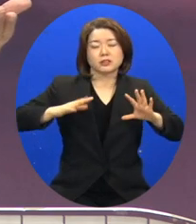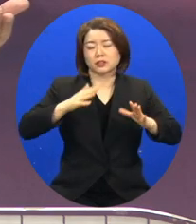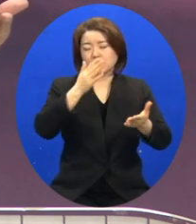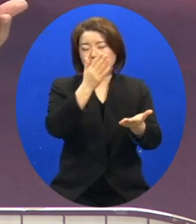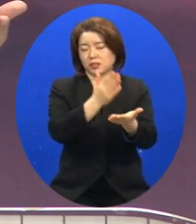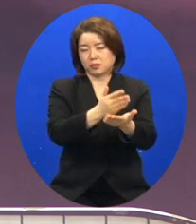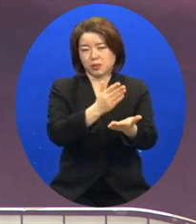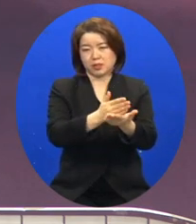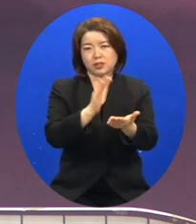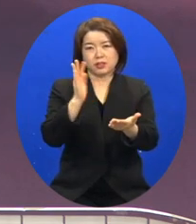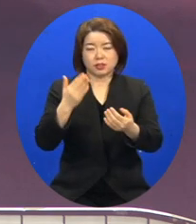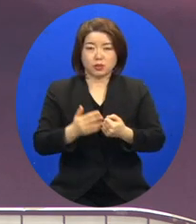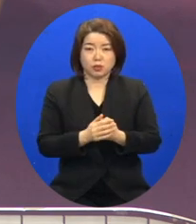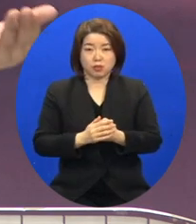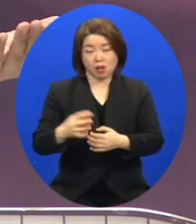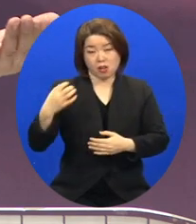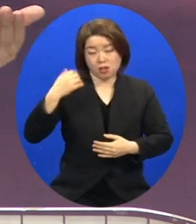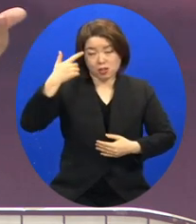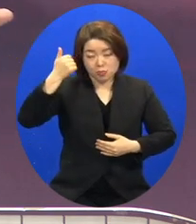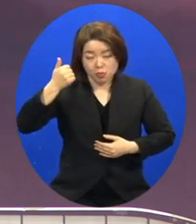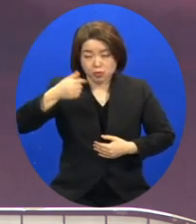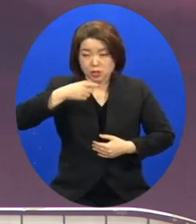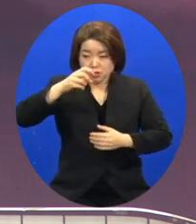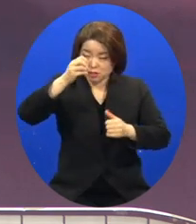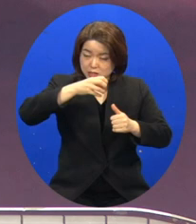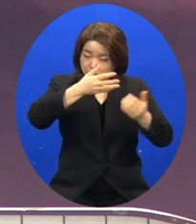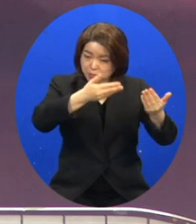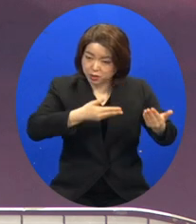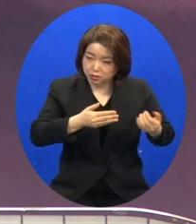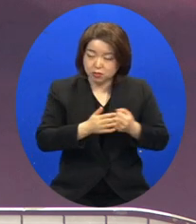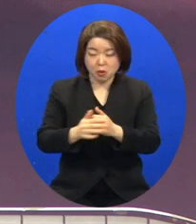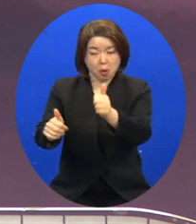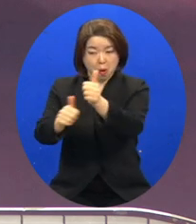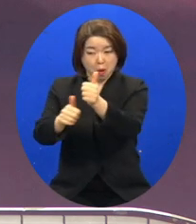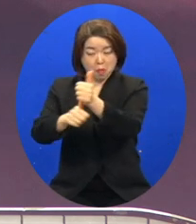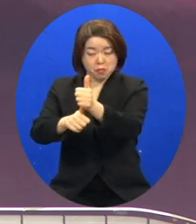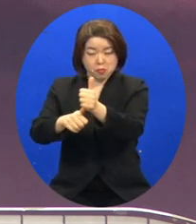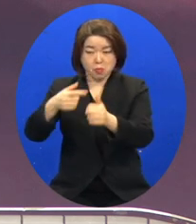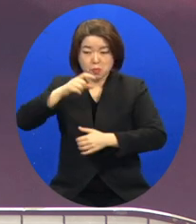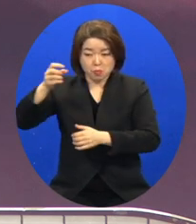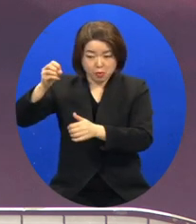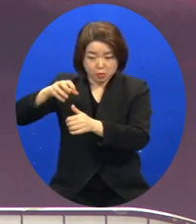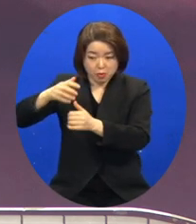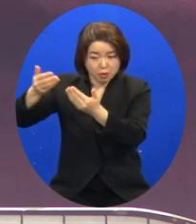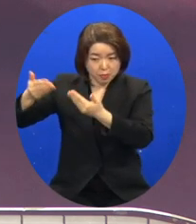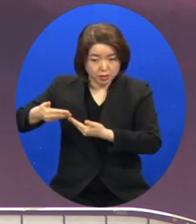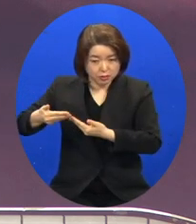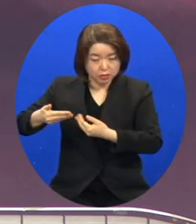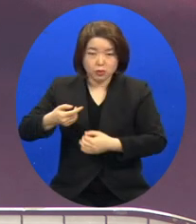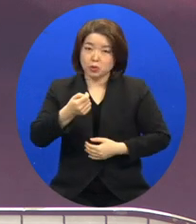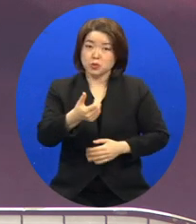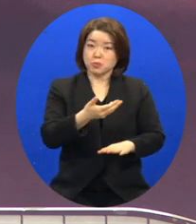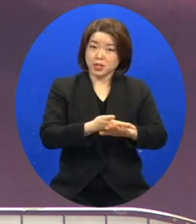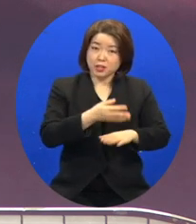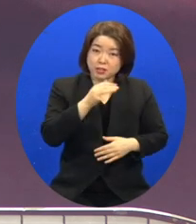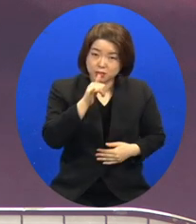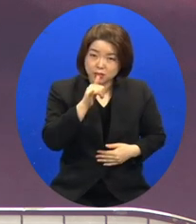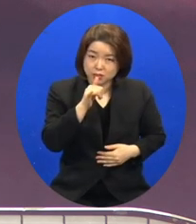돼요 담임목사에게 세례 받는 거 부목사 에게서 세례 받는 거 아무래도 좀 다르지요